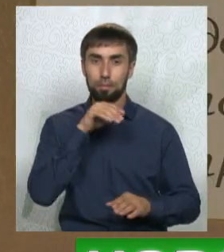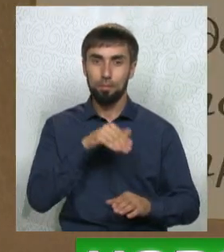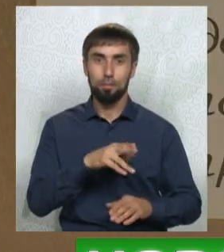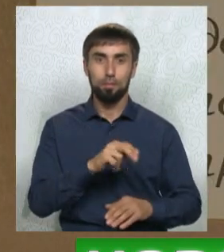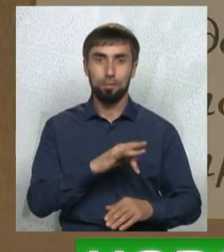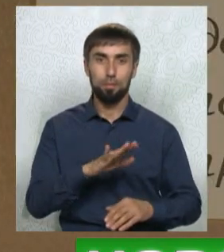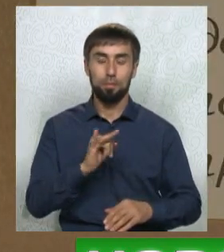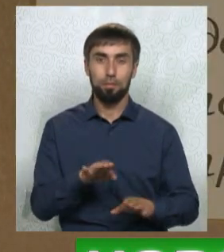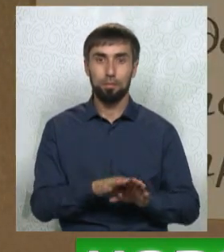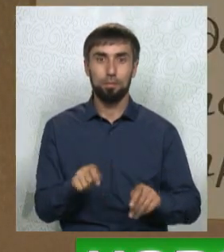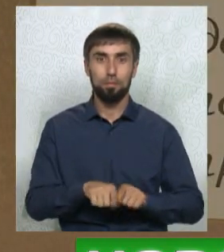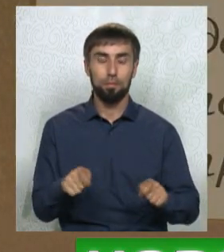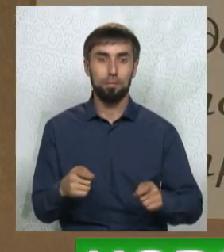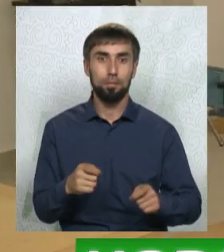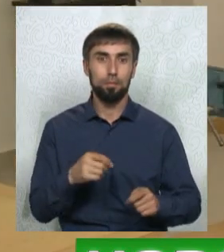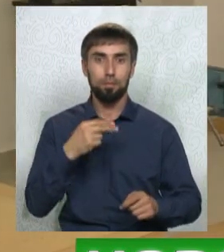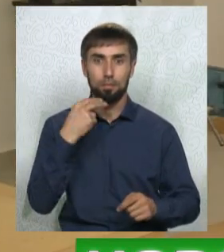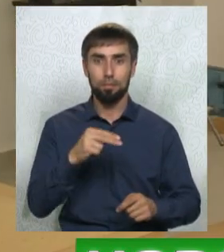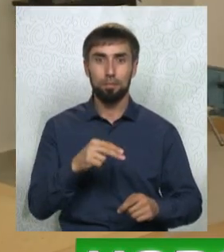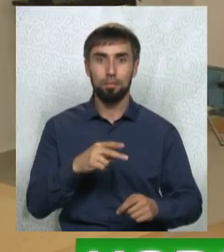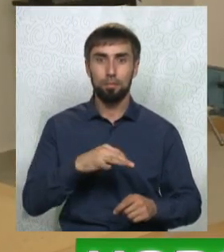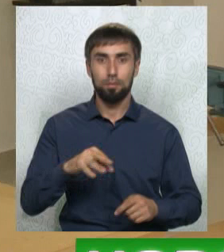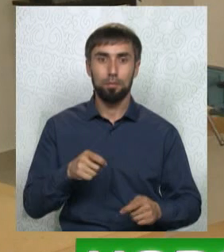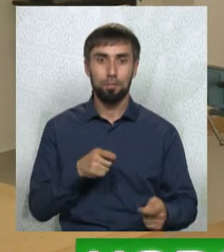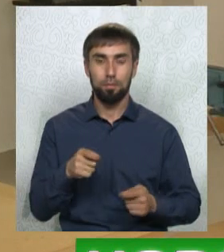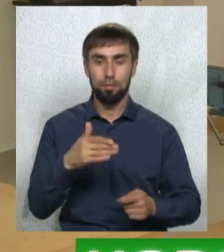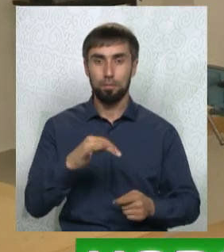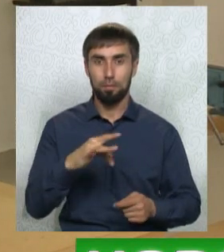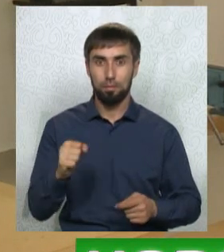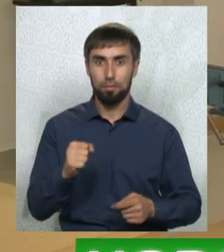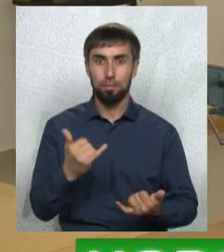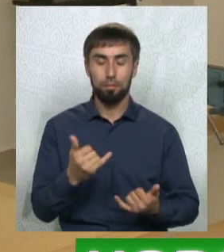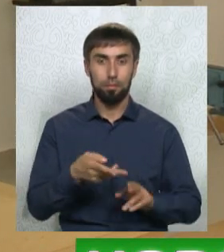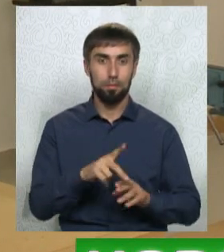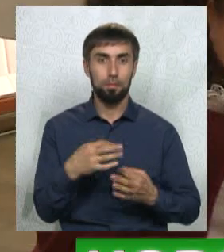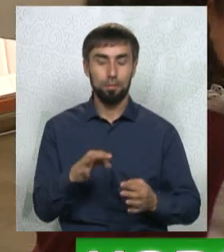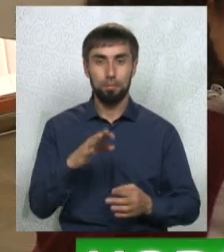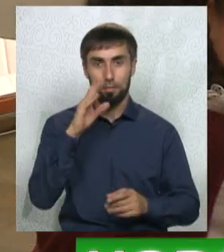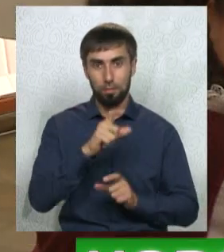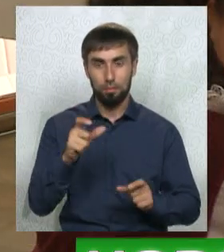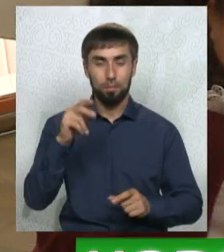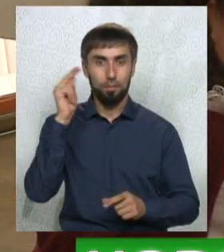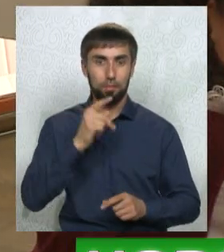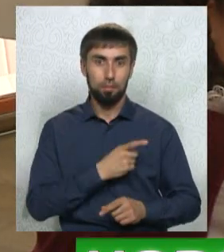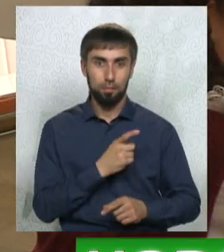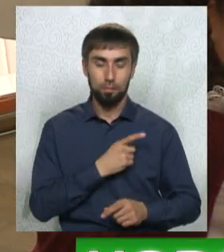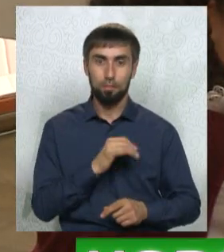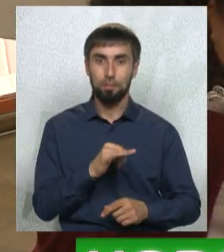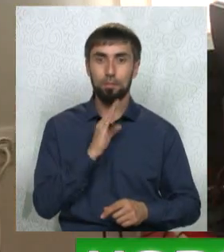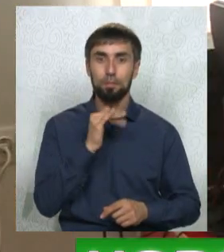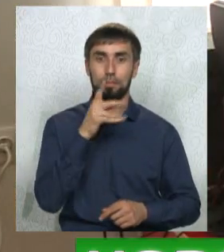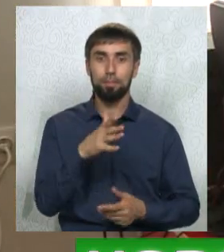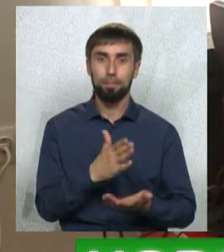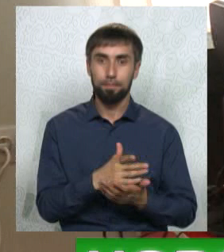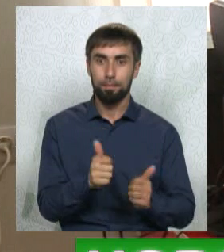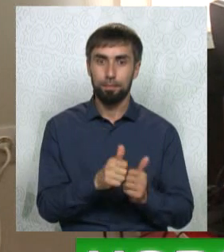профессиональных кадров, а также создание наиболее эффективных механизмов управления этой сферой. Сегодня это позволило мальчикам учиться мастерить, а девочкам, которые